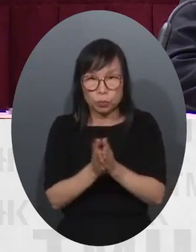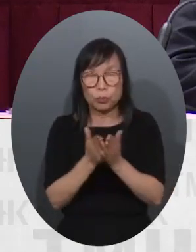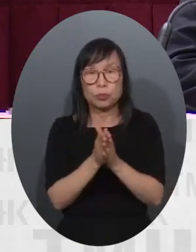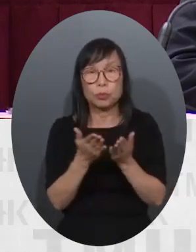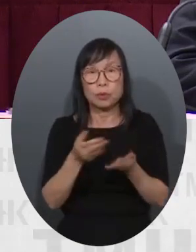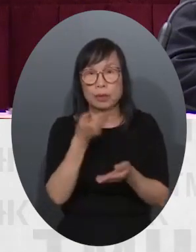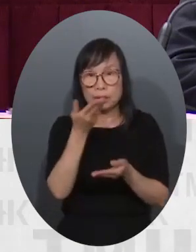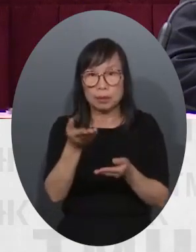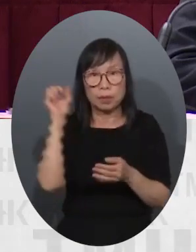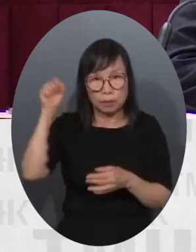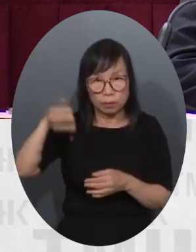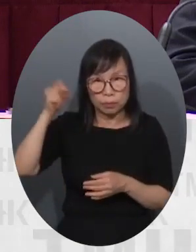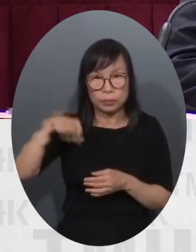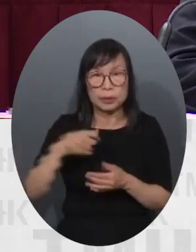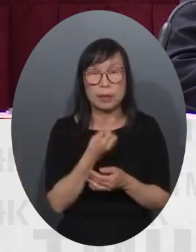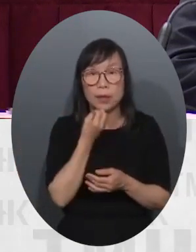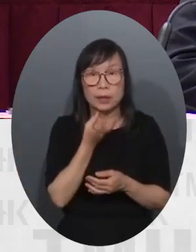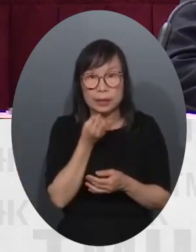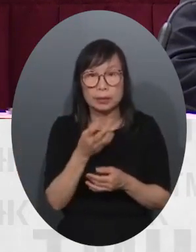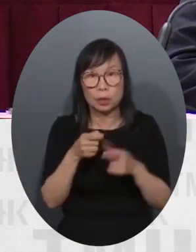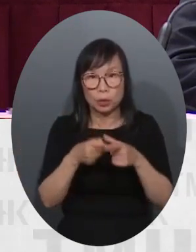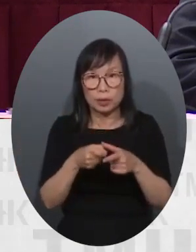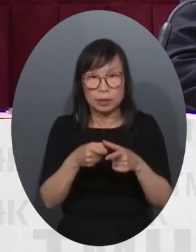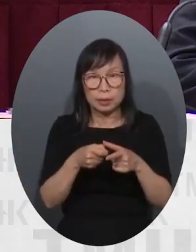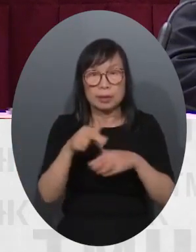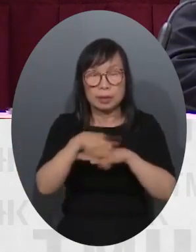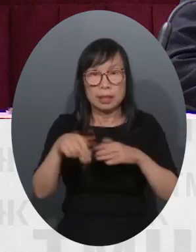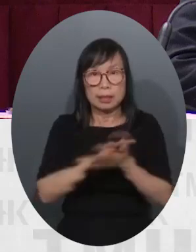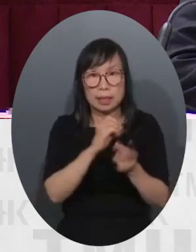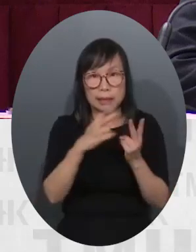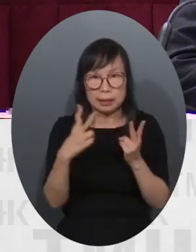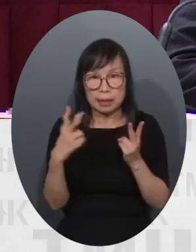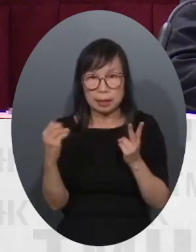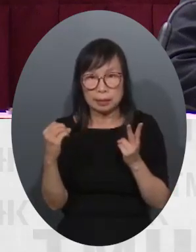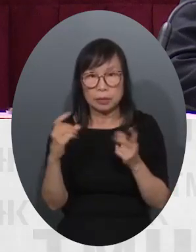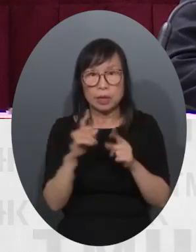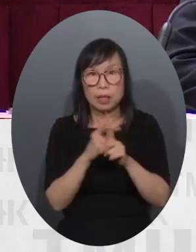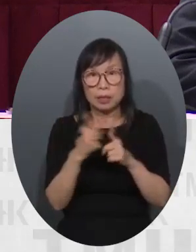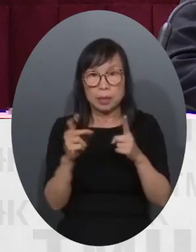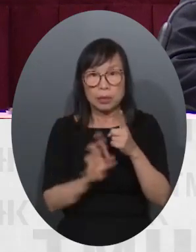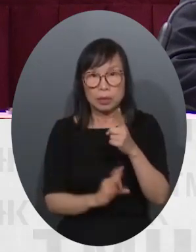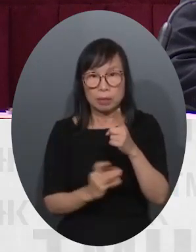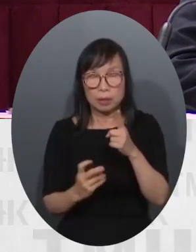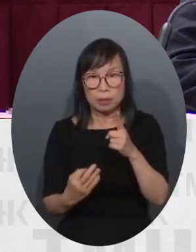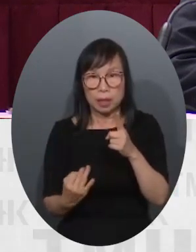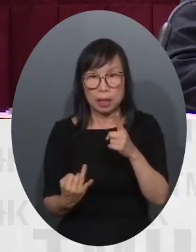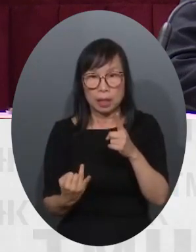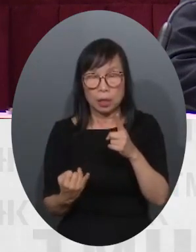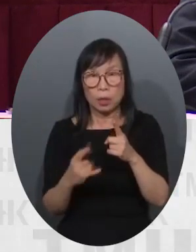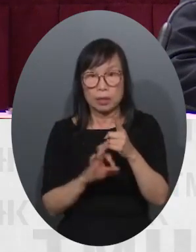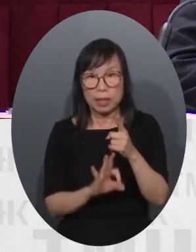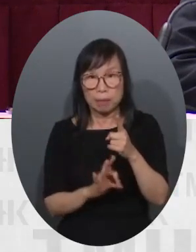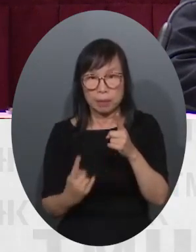你們的同意下，我建議公司截至2020年12月30日止年度之